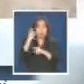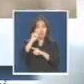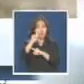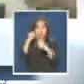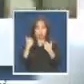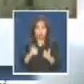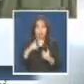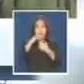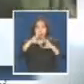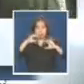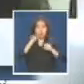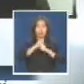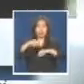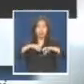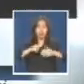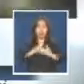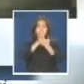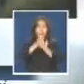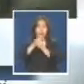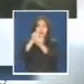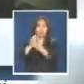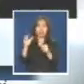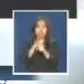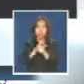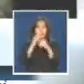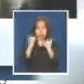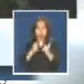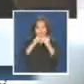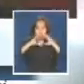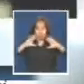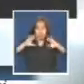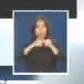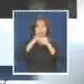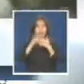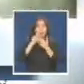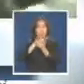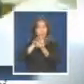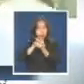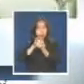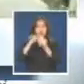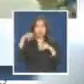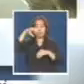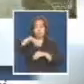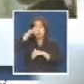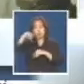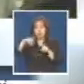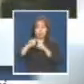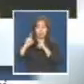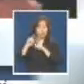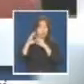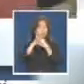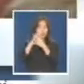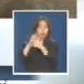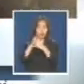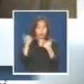ดำเนินการกันอย่างเต็มที่หลักเกณฑ์ที่มีอยู่ทางราชการก็ดีหรือว่าการใช้มูลนิธิและองค์กรต่างๆที่เกี่ยวข้องก็กำลังมีการด